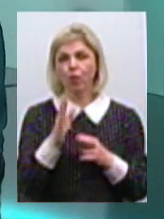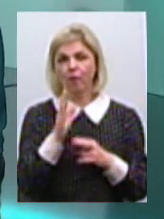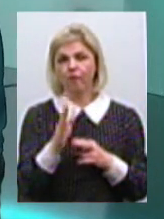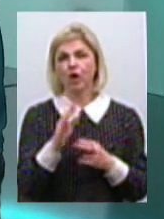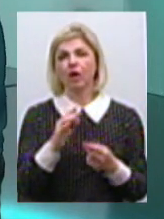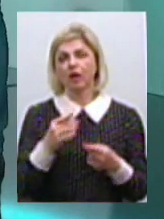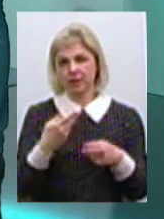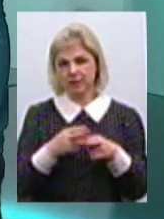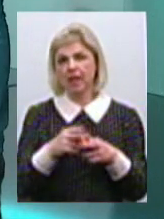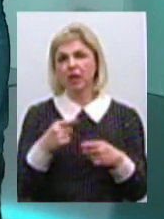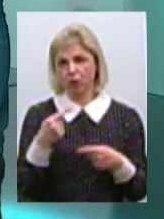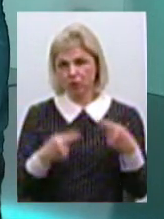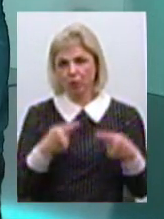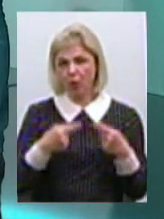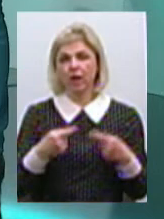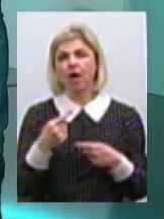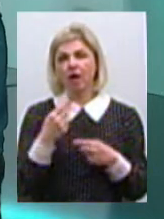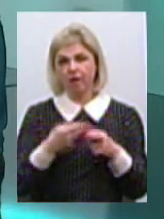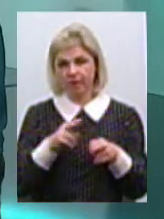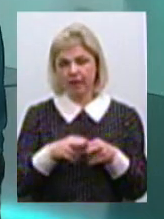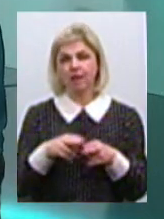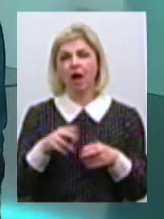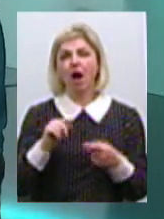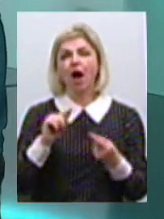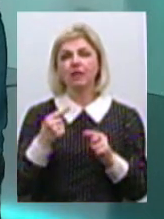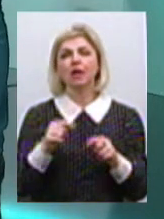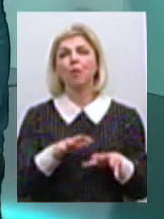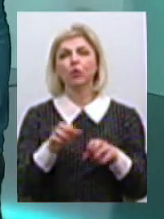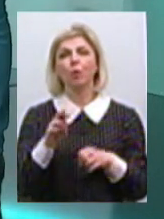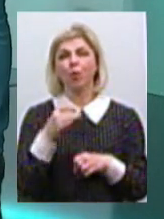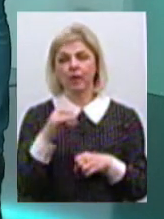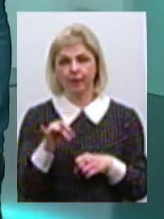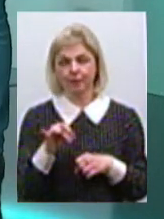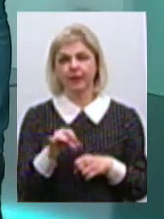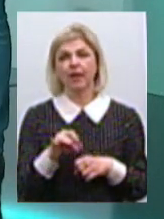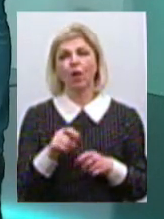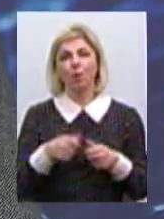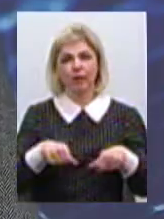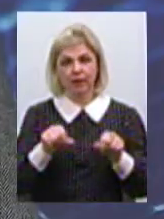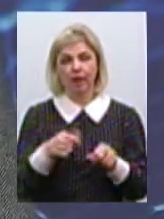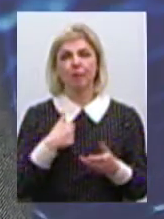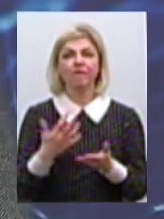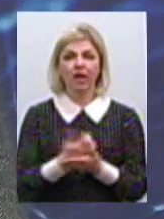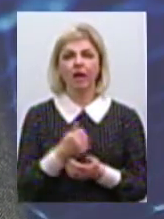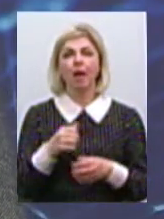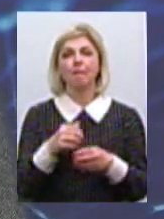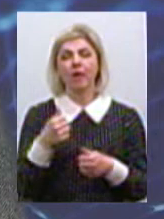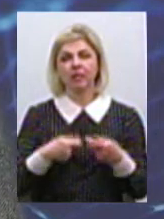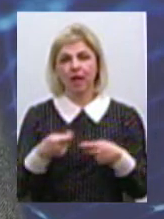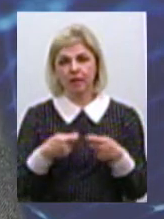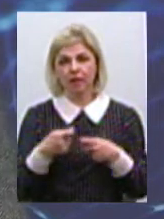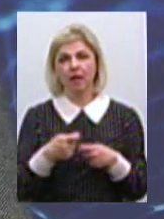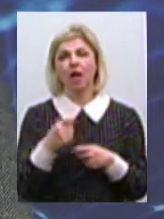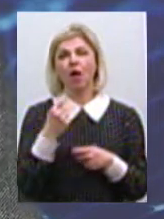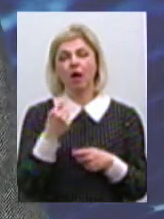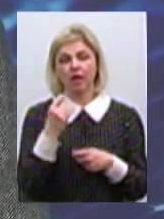Суперечку. Яка ситуація? Ми оголосили тендер на 1 мільярд 108 мільйонів. Це тендер по дорозі